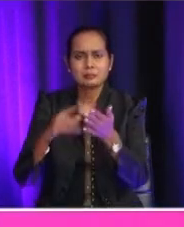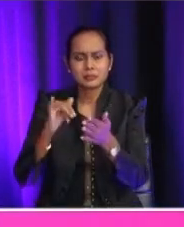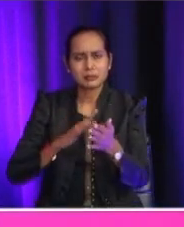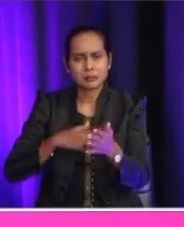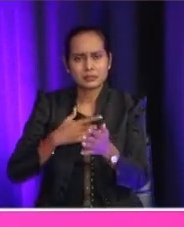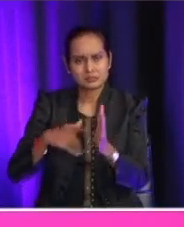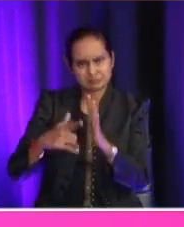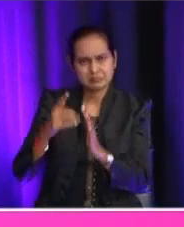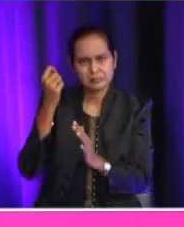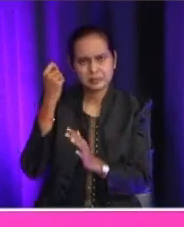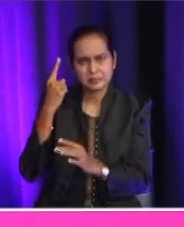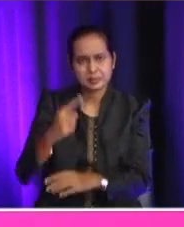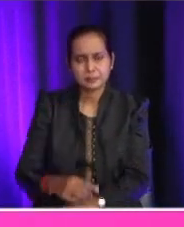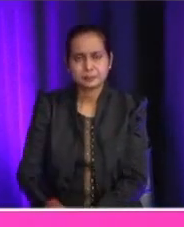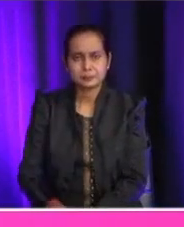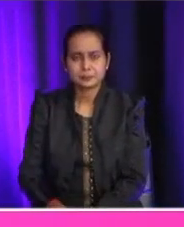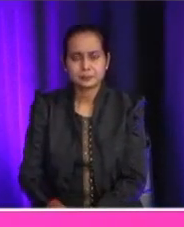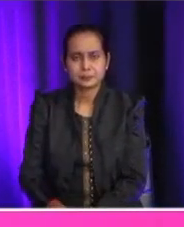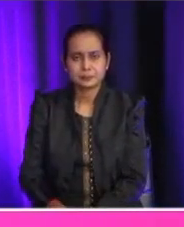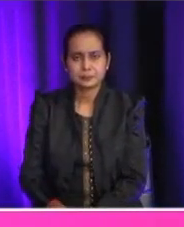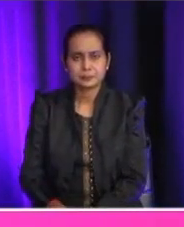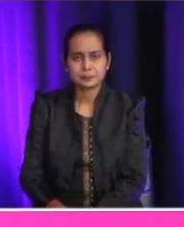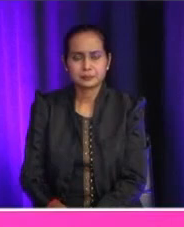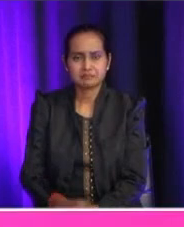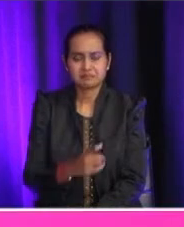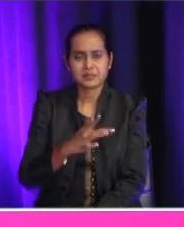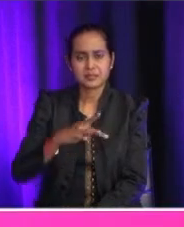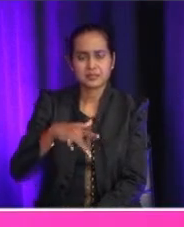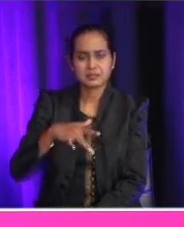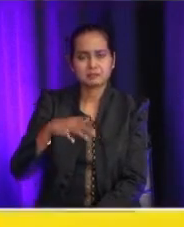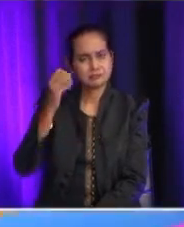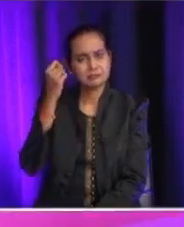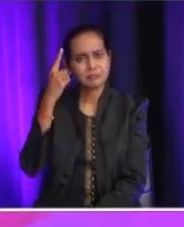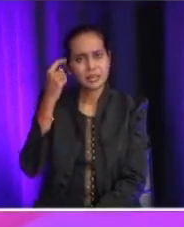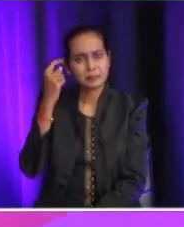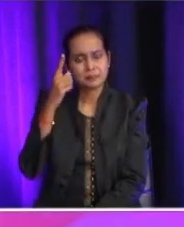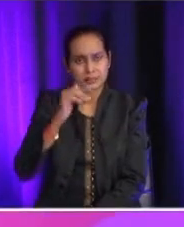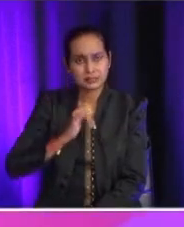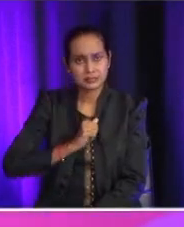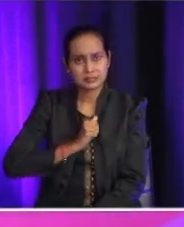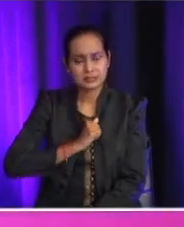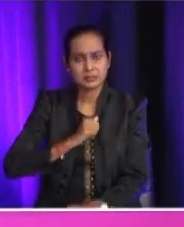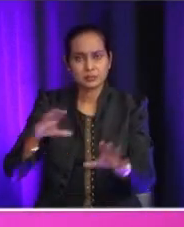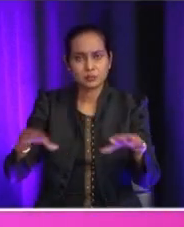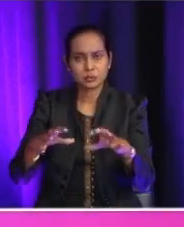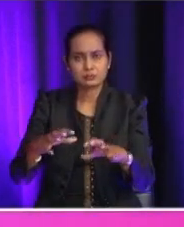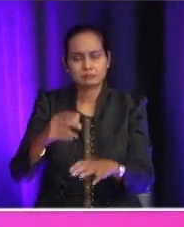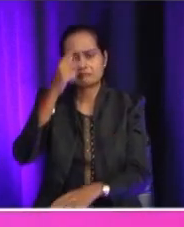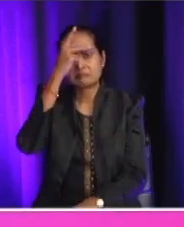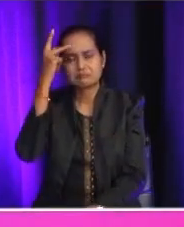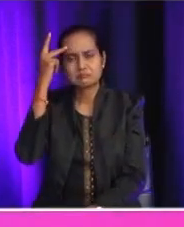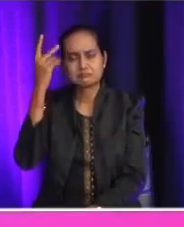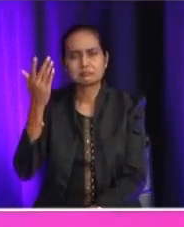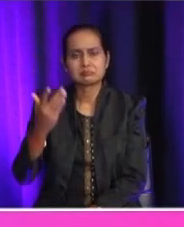Ilham. Saya lebih faham yang saya buat ni, Cikgu. Ya, kom. Sebab? Sebab apa tu? Mungkin boleh terangkan?